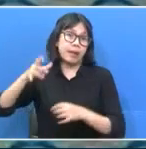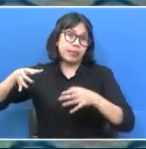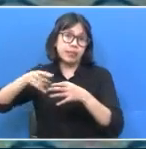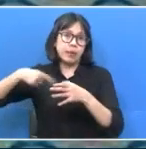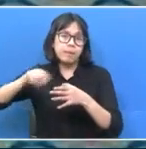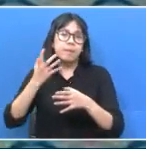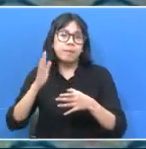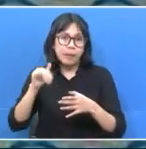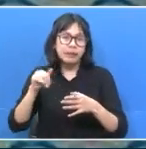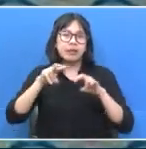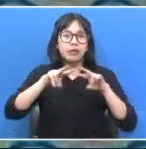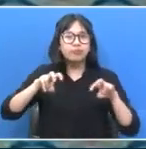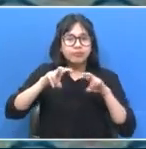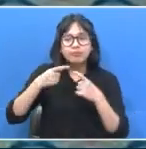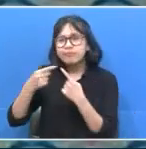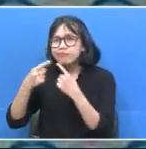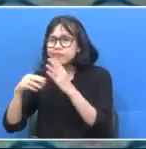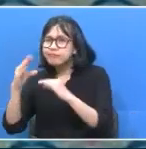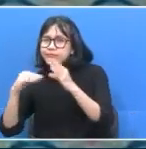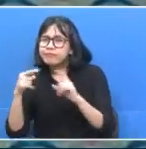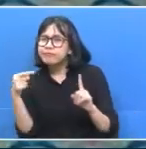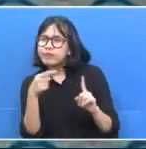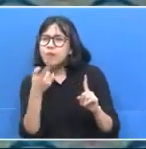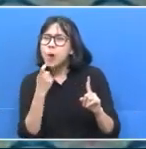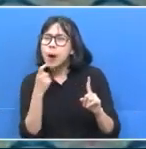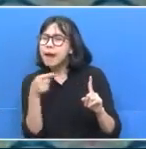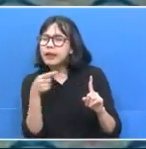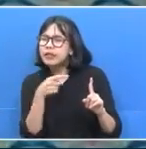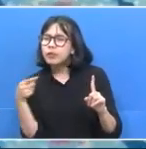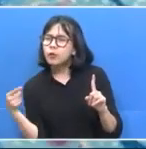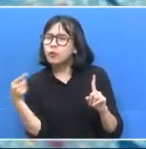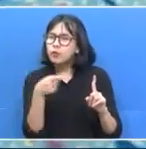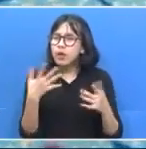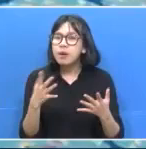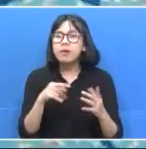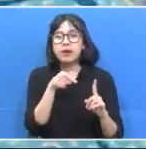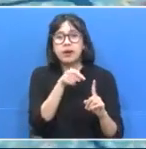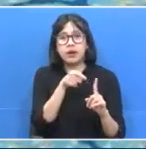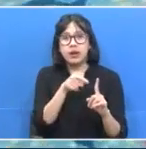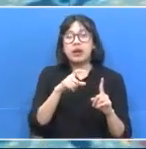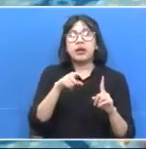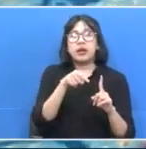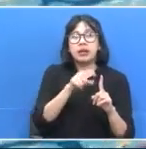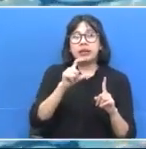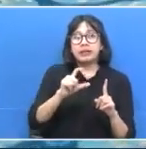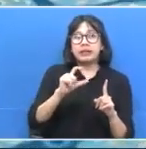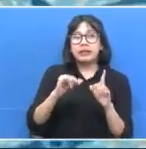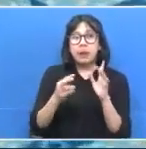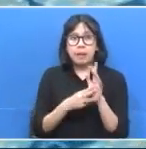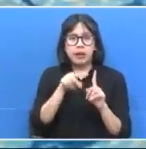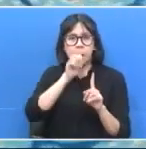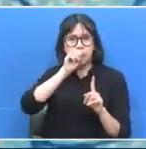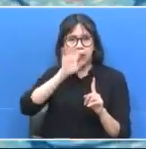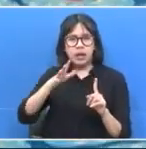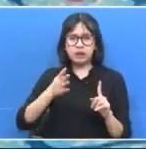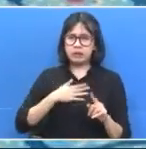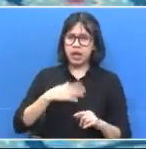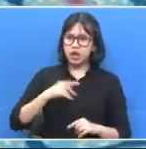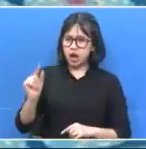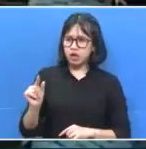DPD DKI Jakarta pasalnya dalam klarifikasi cinta Mega di dppdip dirinya tidak Diundang